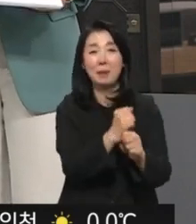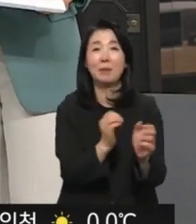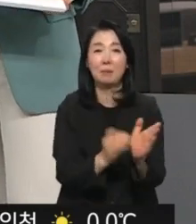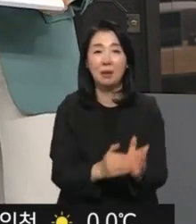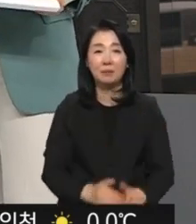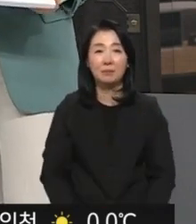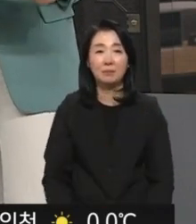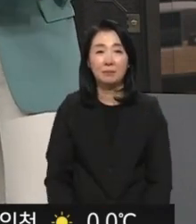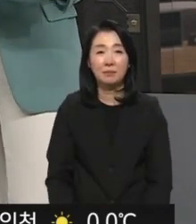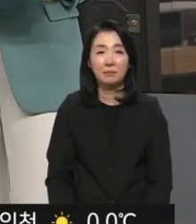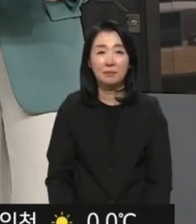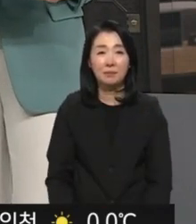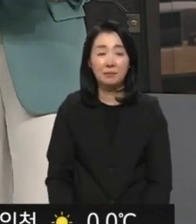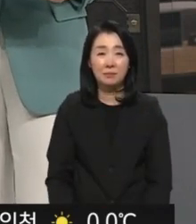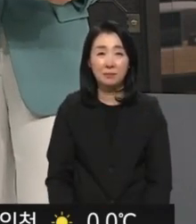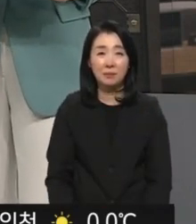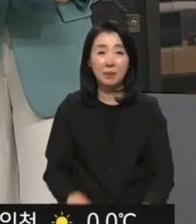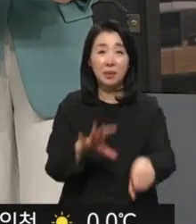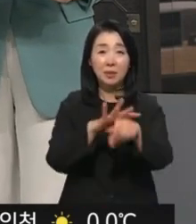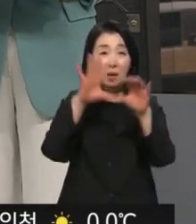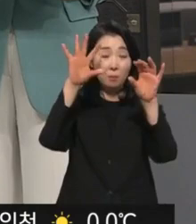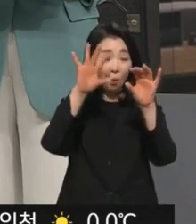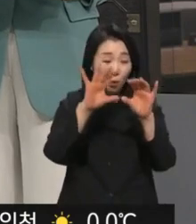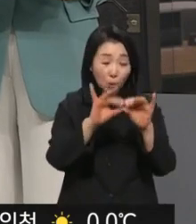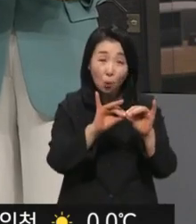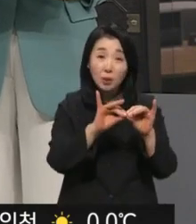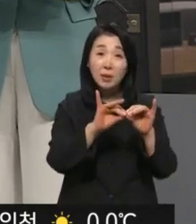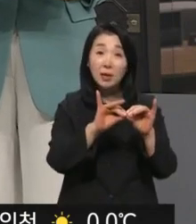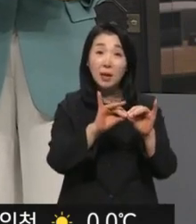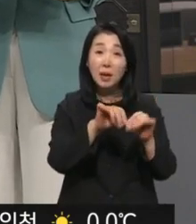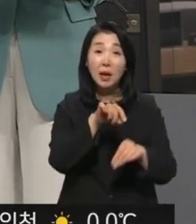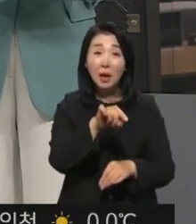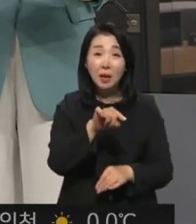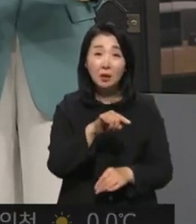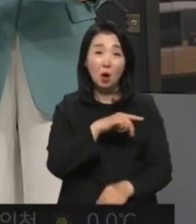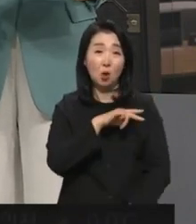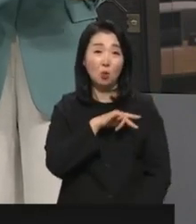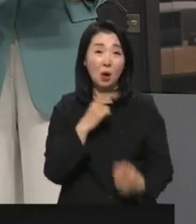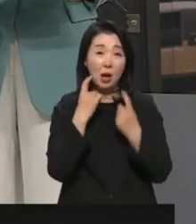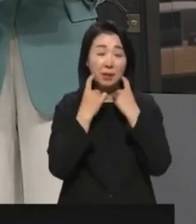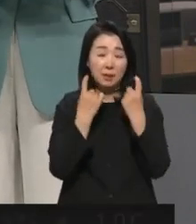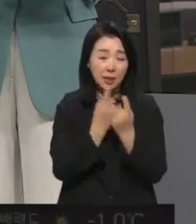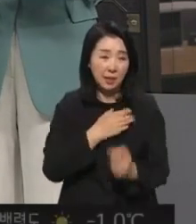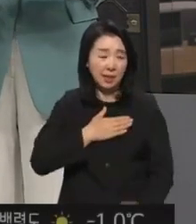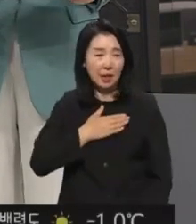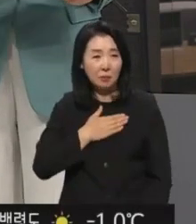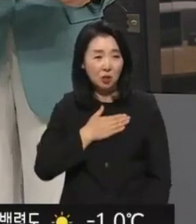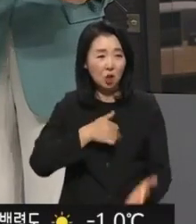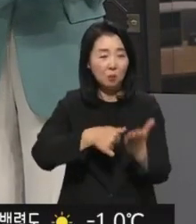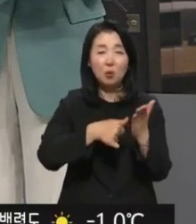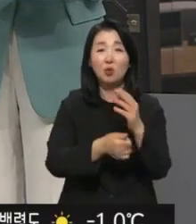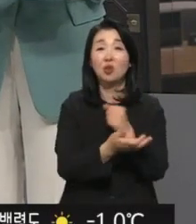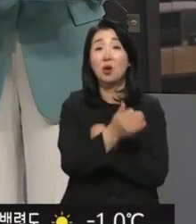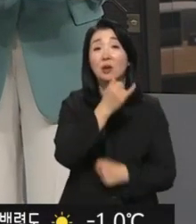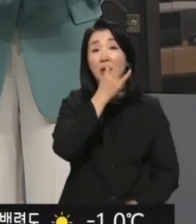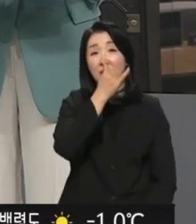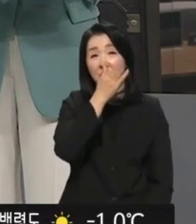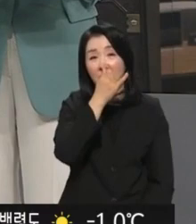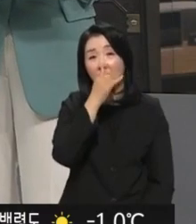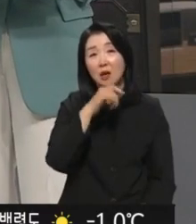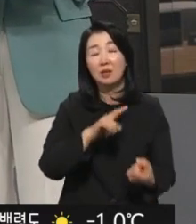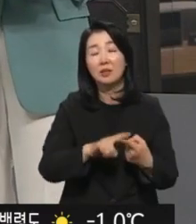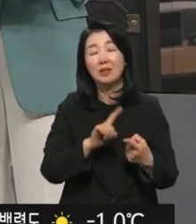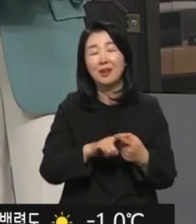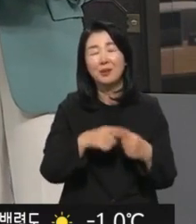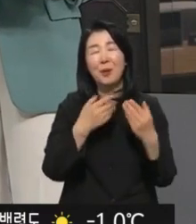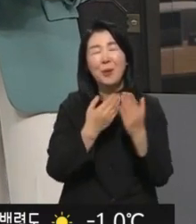만들었다고 합니다. 체포동의안은 그 의원 개인에 대한 감정이 표결에도 영향을 주죠. 이 점을 고려해서